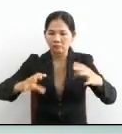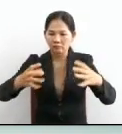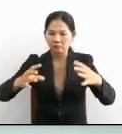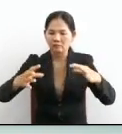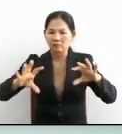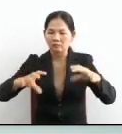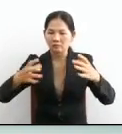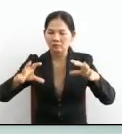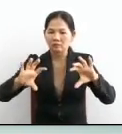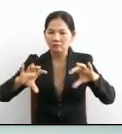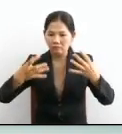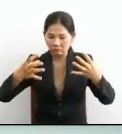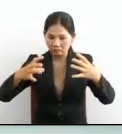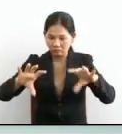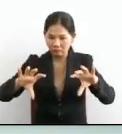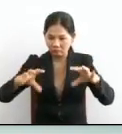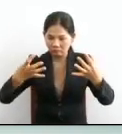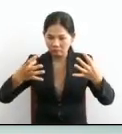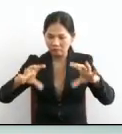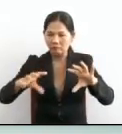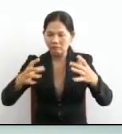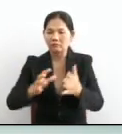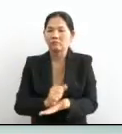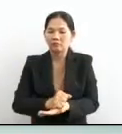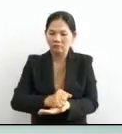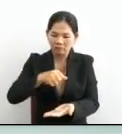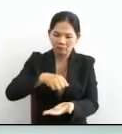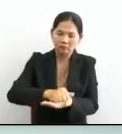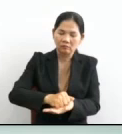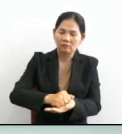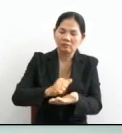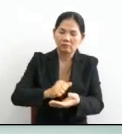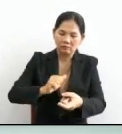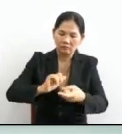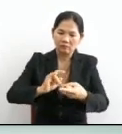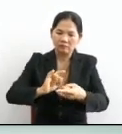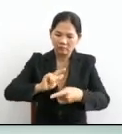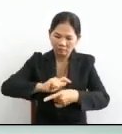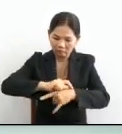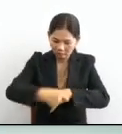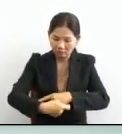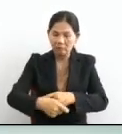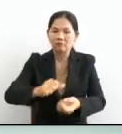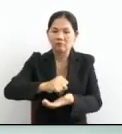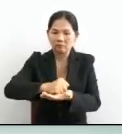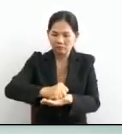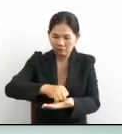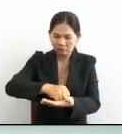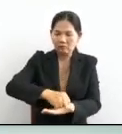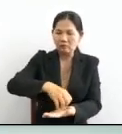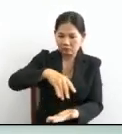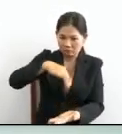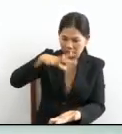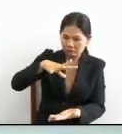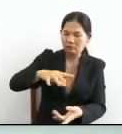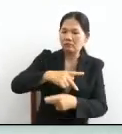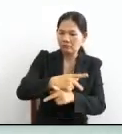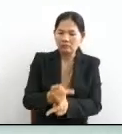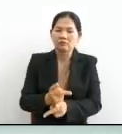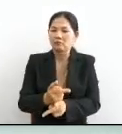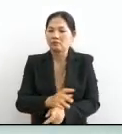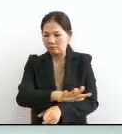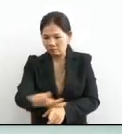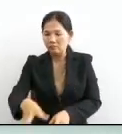cài chả náy chả tớ chía mà sang mí nắng chả phô lập chía chầm này sạp nạ con chả chẳng con bất chí trong chà mê